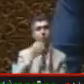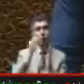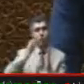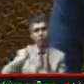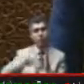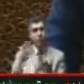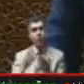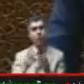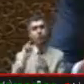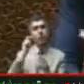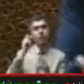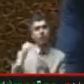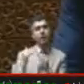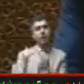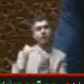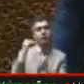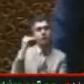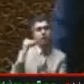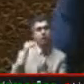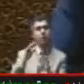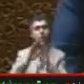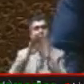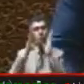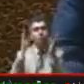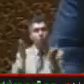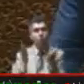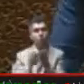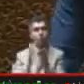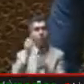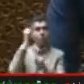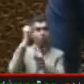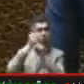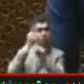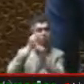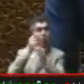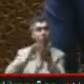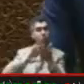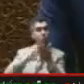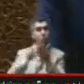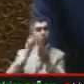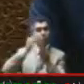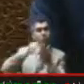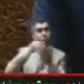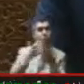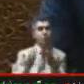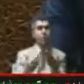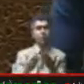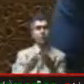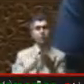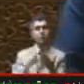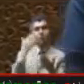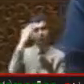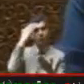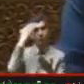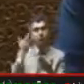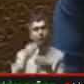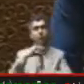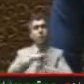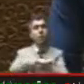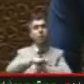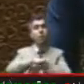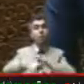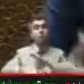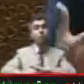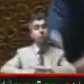في سلم الأجور، هناك مخلصات الاشتغال كاد أن يكون نوعا ما منتظم للمجلس الأعلى